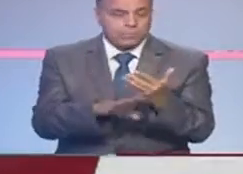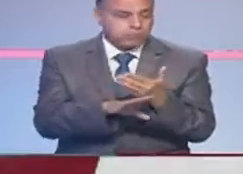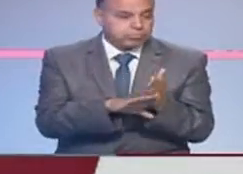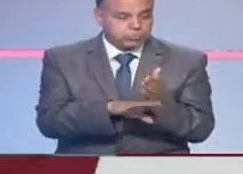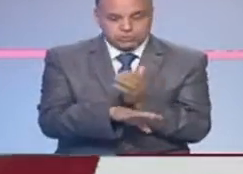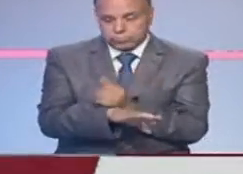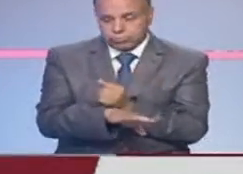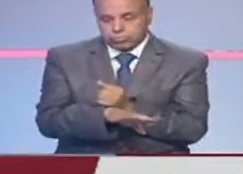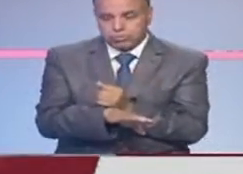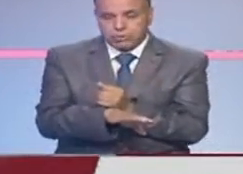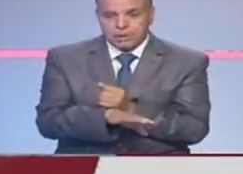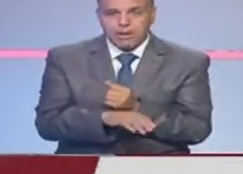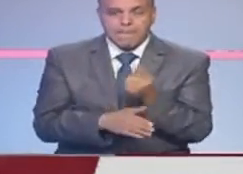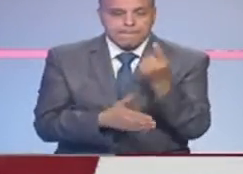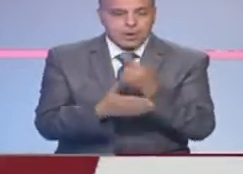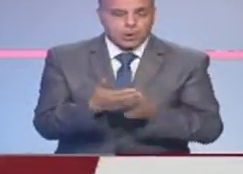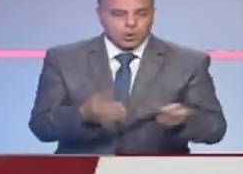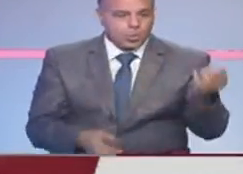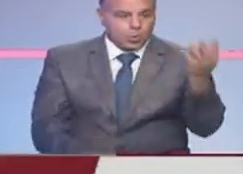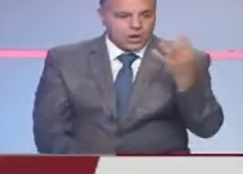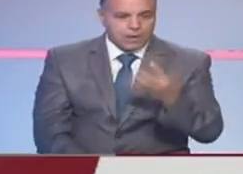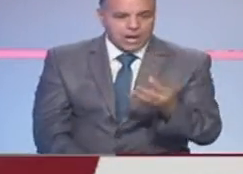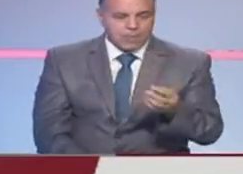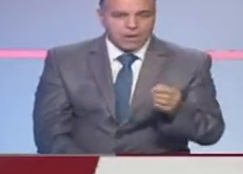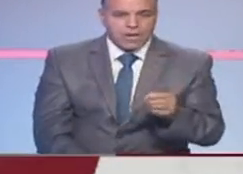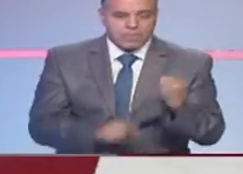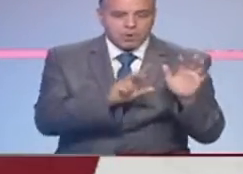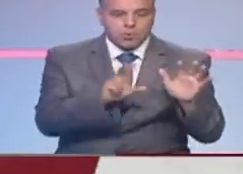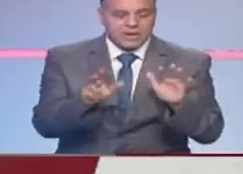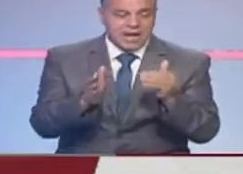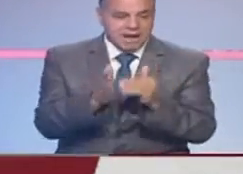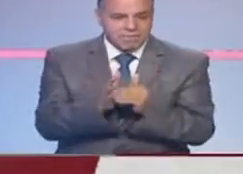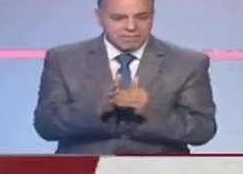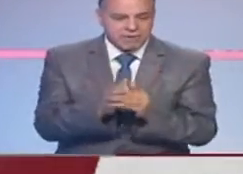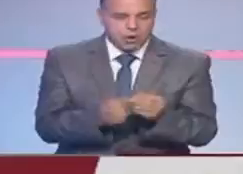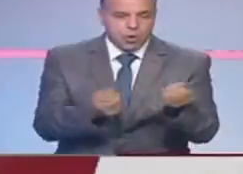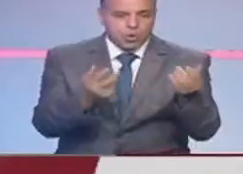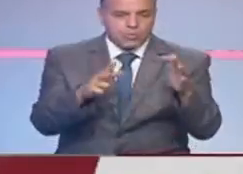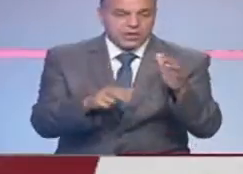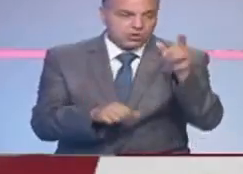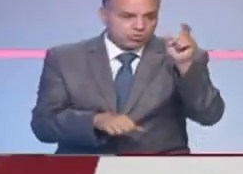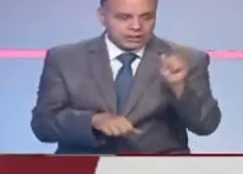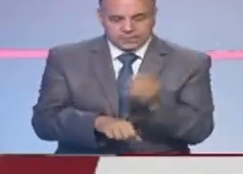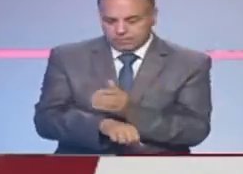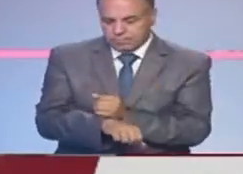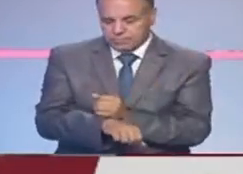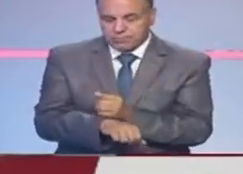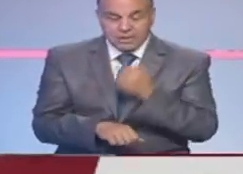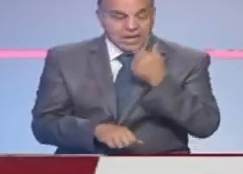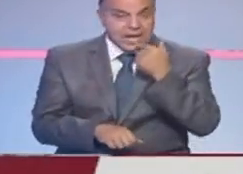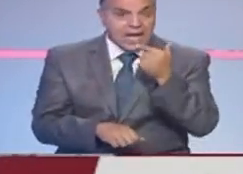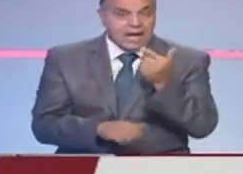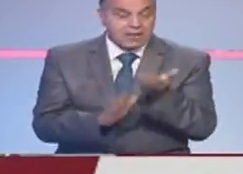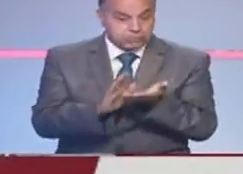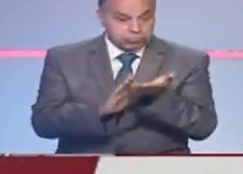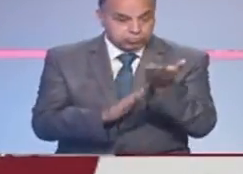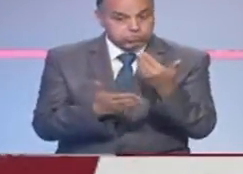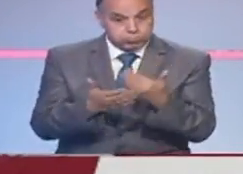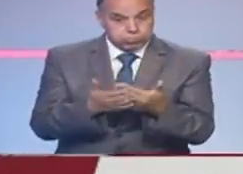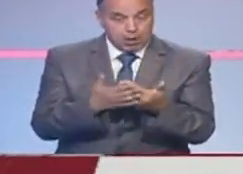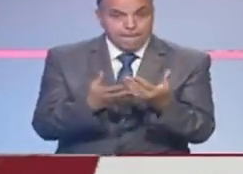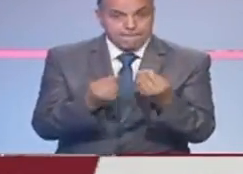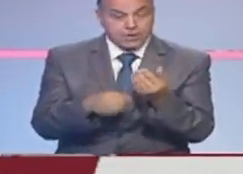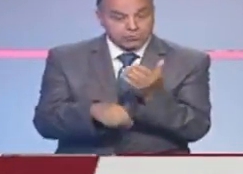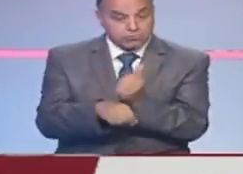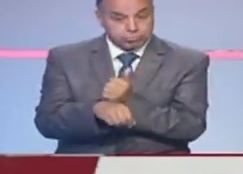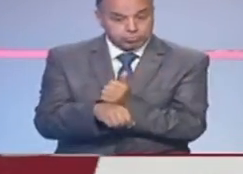التلقيح مليونا واربعمائه وثمانيه وثمانين الفا وثمان مائه ملقح وياتي هذا الارتفاع الملحوظ في عدد